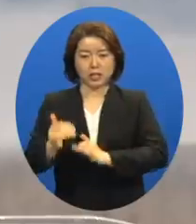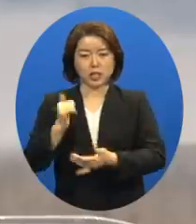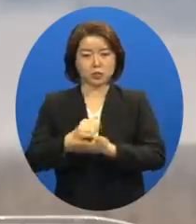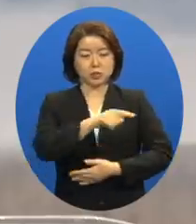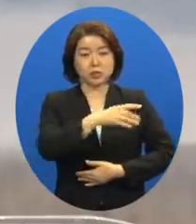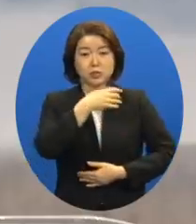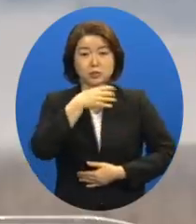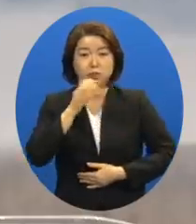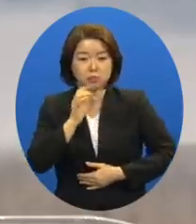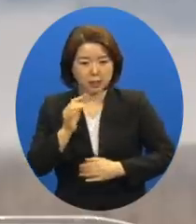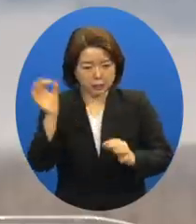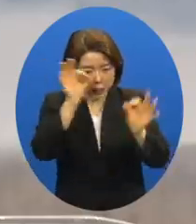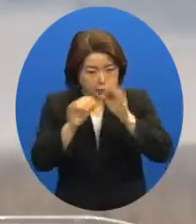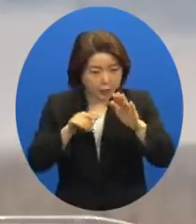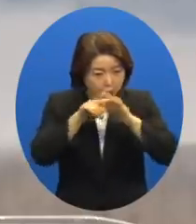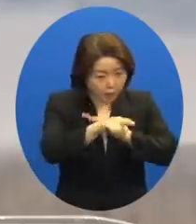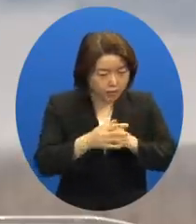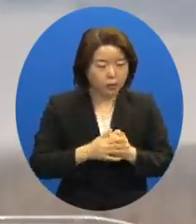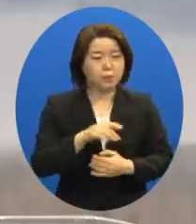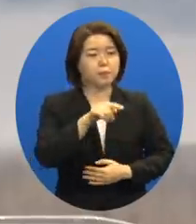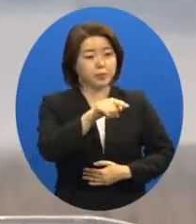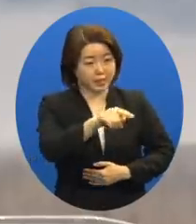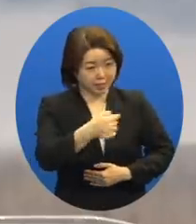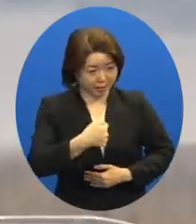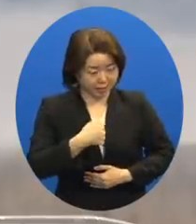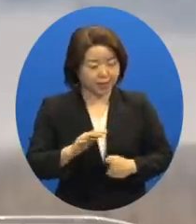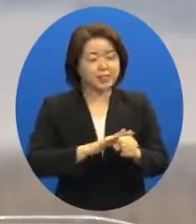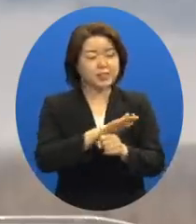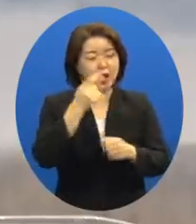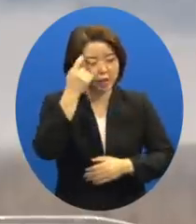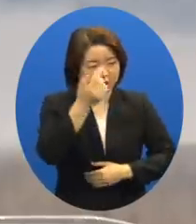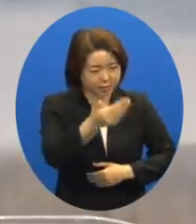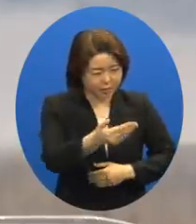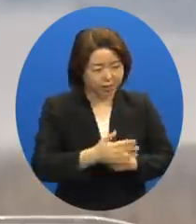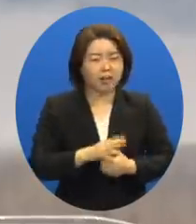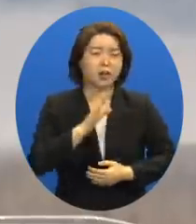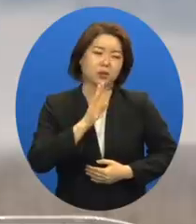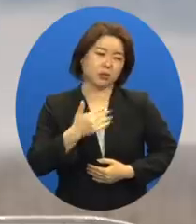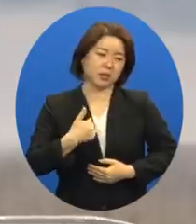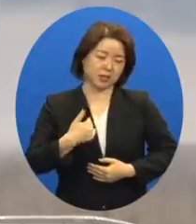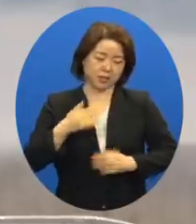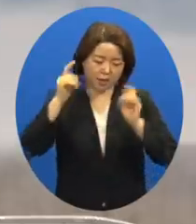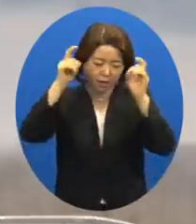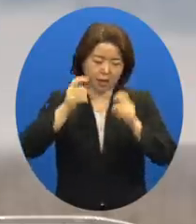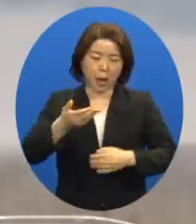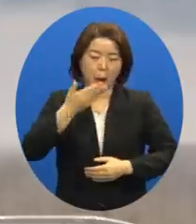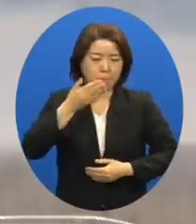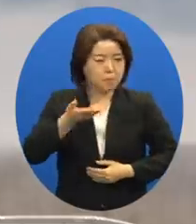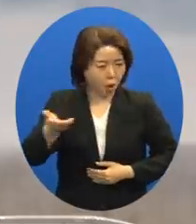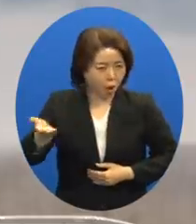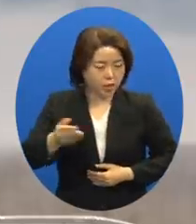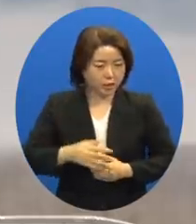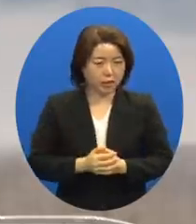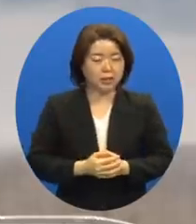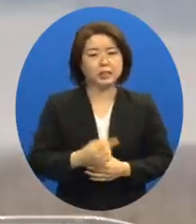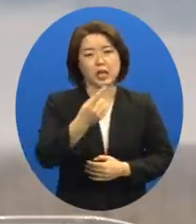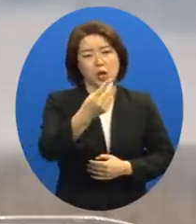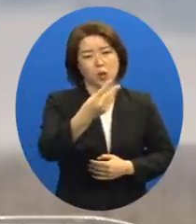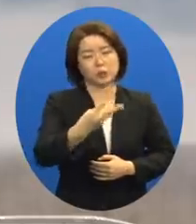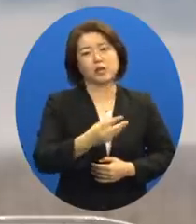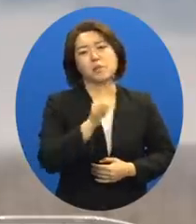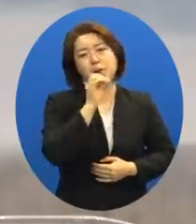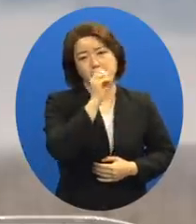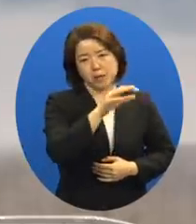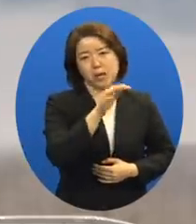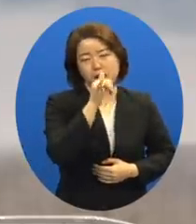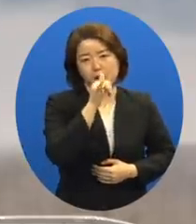찾아가셔서 내가 나를 사랑하느냐, 그러면 내 양을 먹이라 세 번 말씀하셨습니다. 베드로가